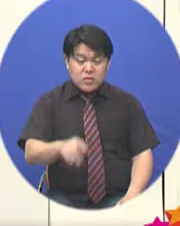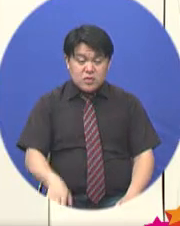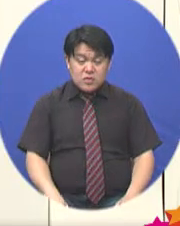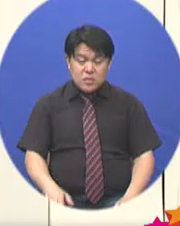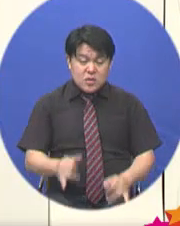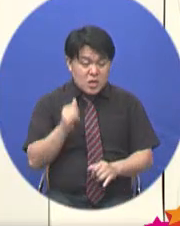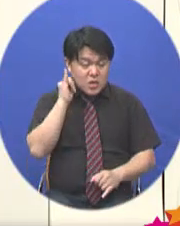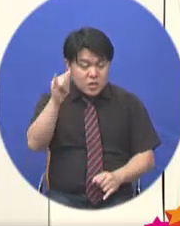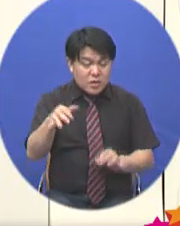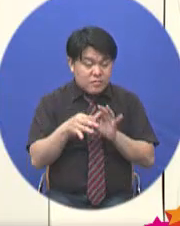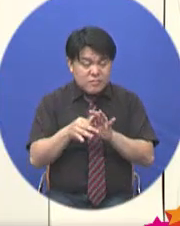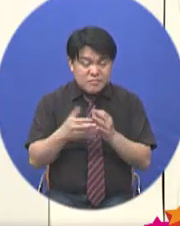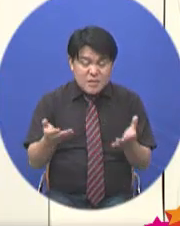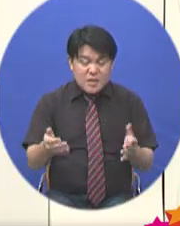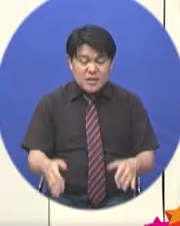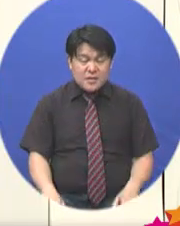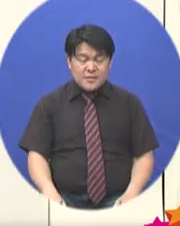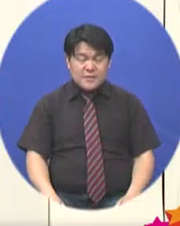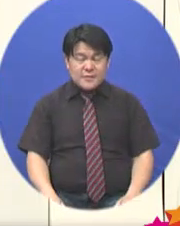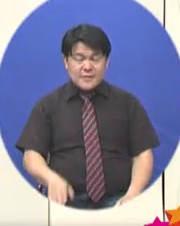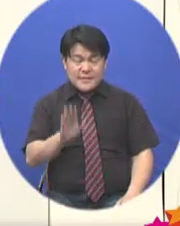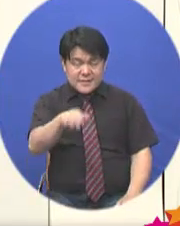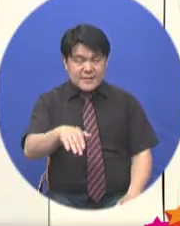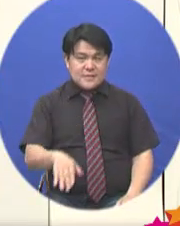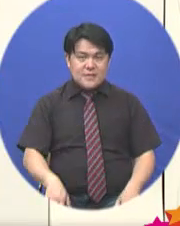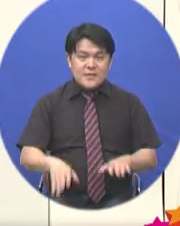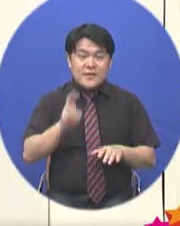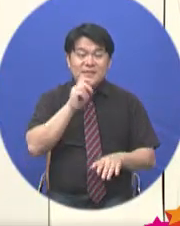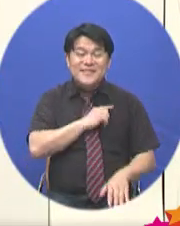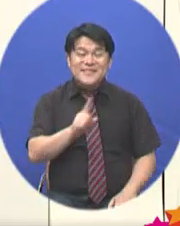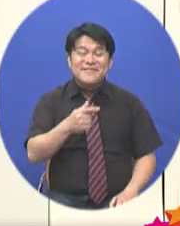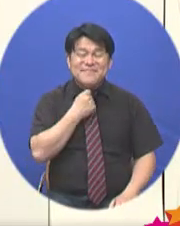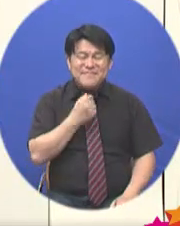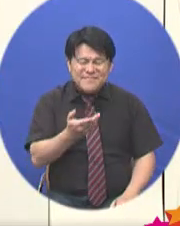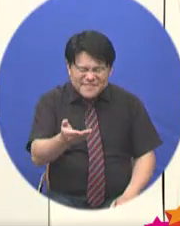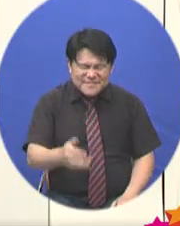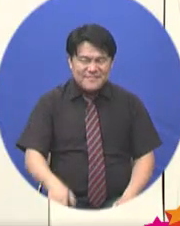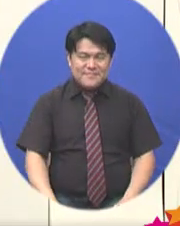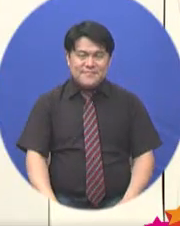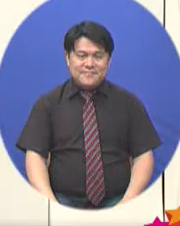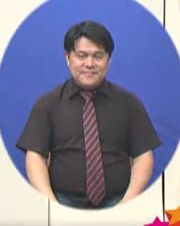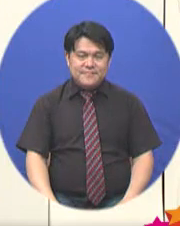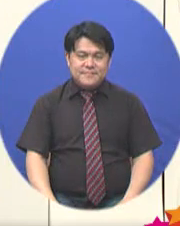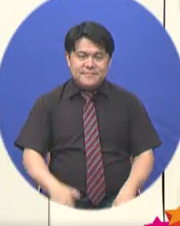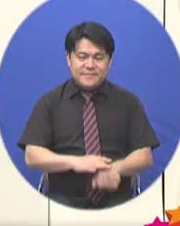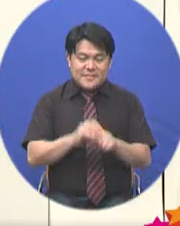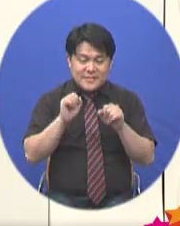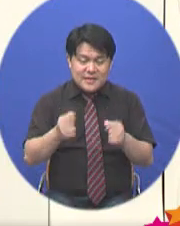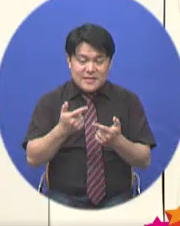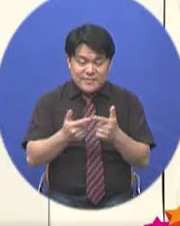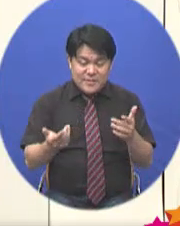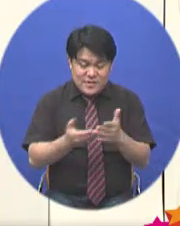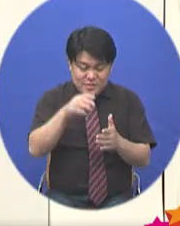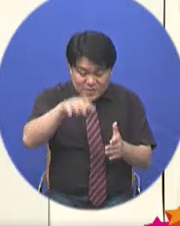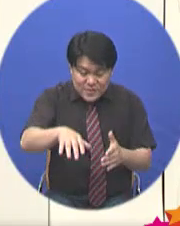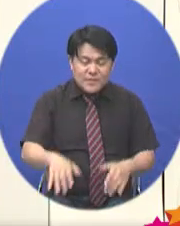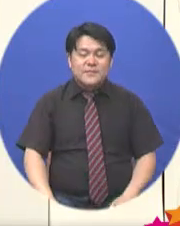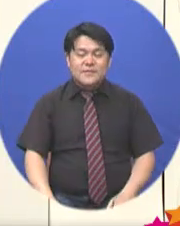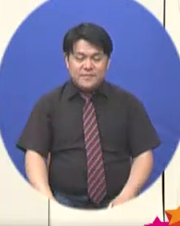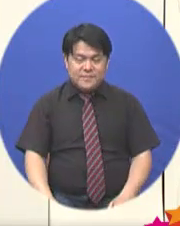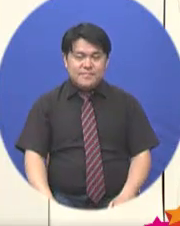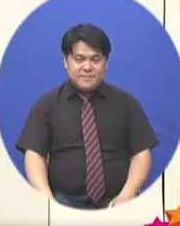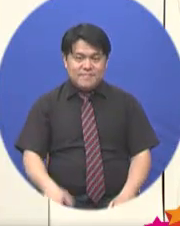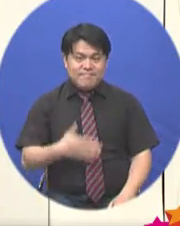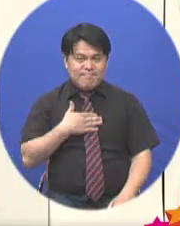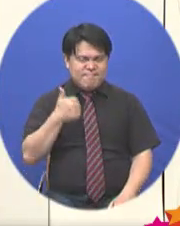안 되더라고. 아이고 그러셨구나. 아이고요. 그러면 오늘은 어떤 노래 불러주시겠어요? 다리크라 부산항구야. 캬